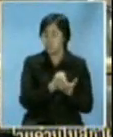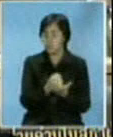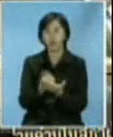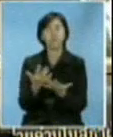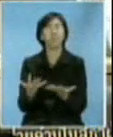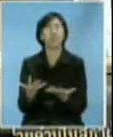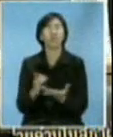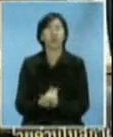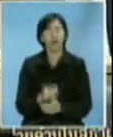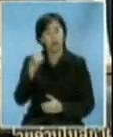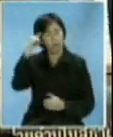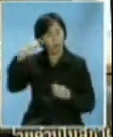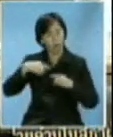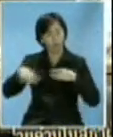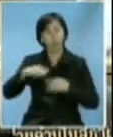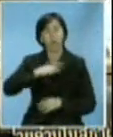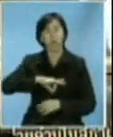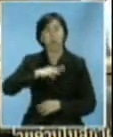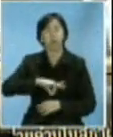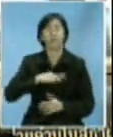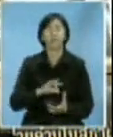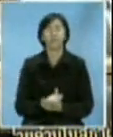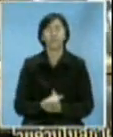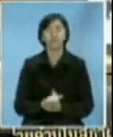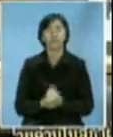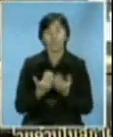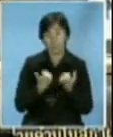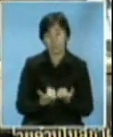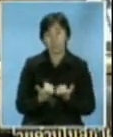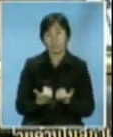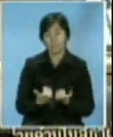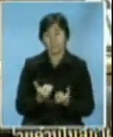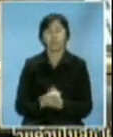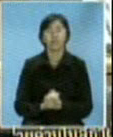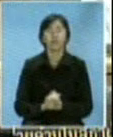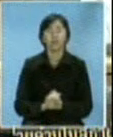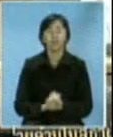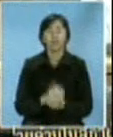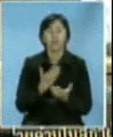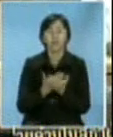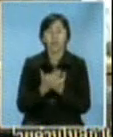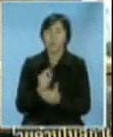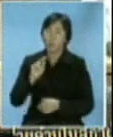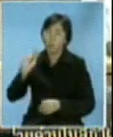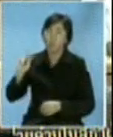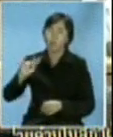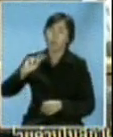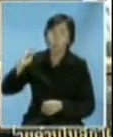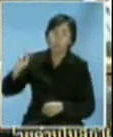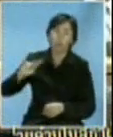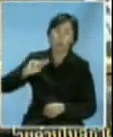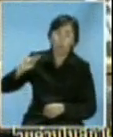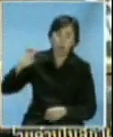เป็นไปในทางตรงกันข้ามทุกวันนี้ท่านมีแต่จะก่อหนี้สร้าง